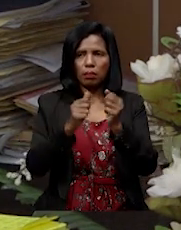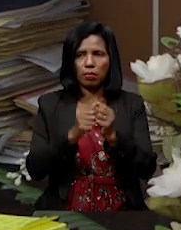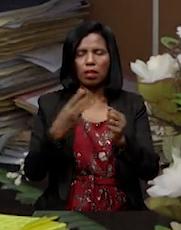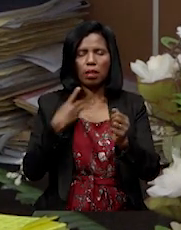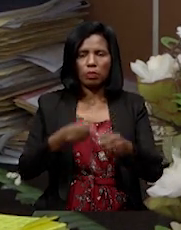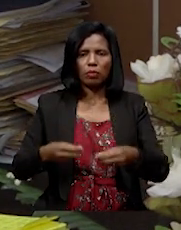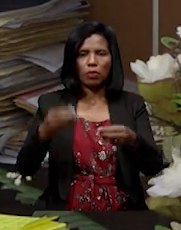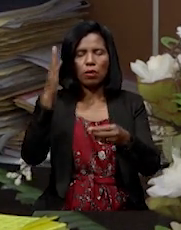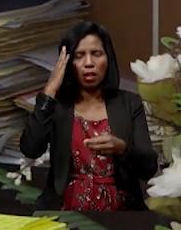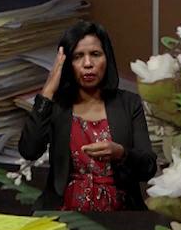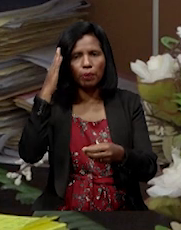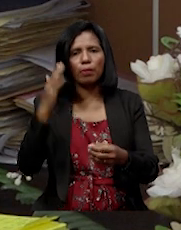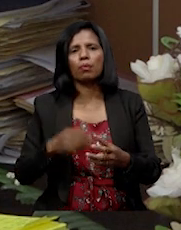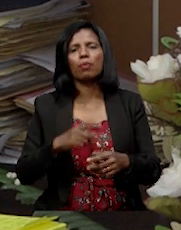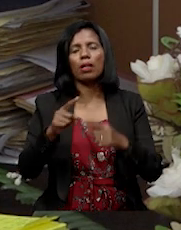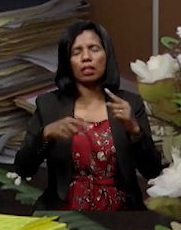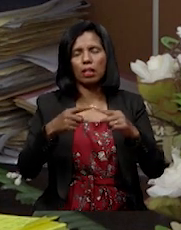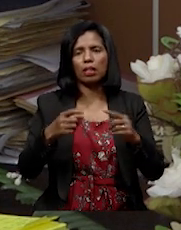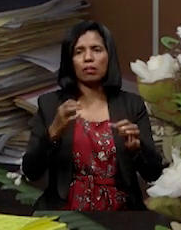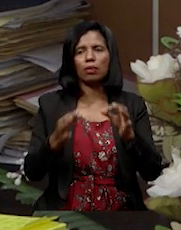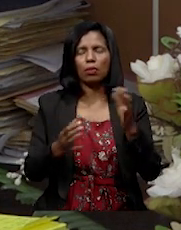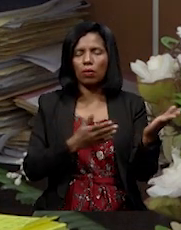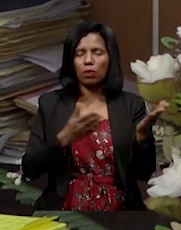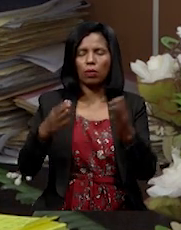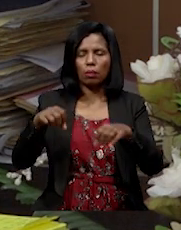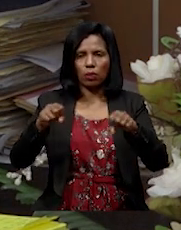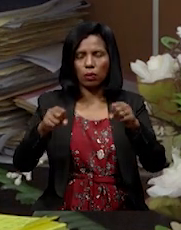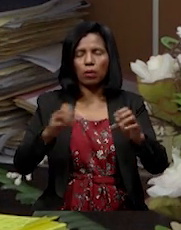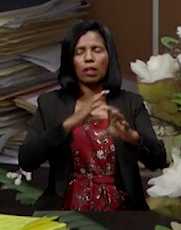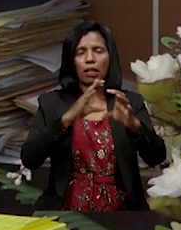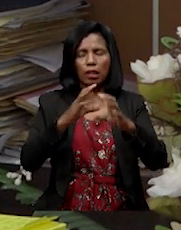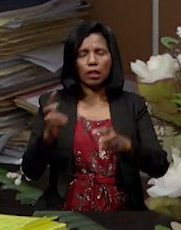kata, baiklah kuandu nyalori motor karete ya dalam